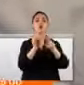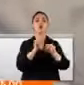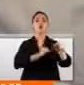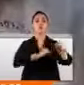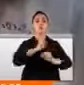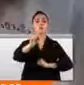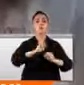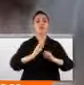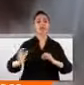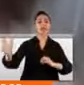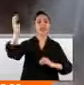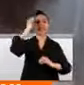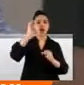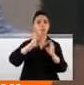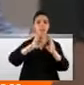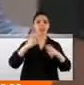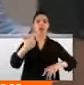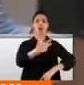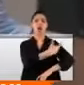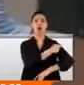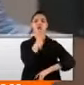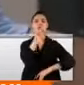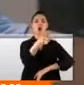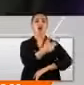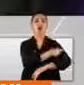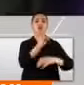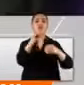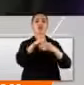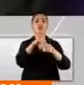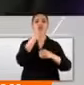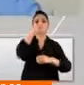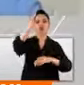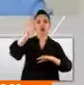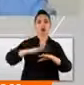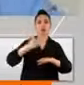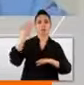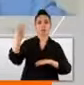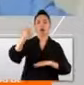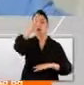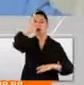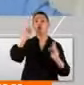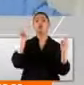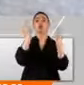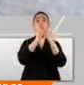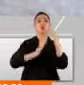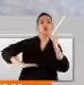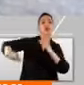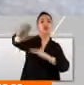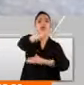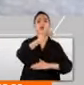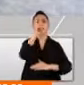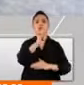mücadelenin temelini oluşturan aşı için çok önemli bir çağrı yaptı. Dünya genelinde halen 100'e yakın